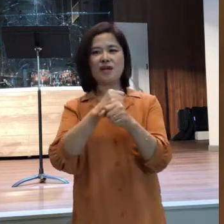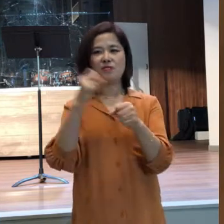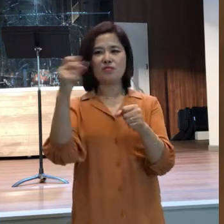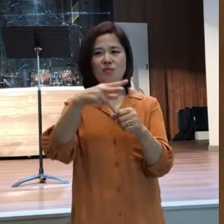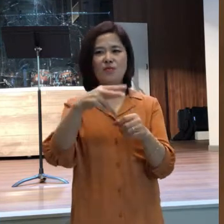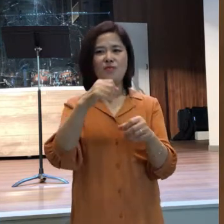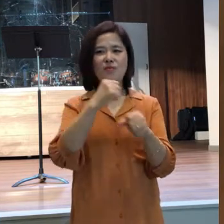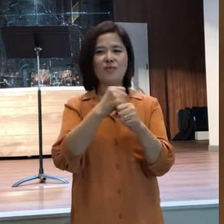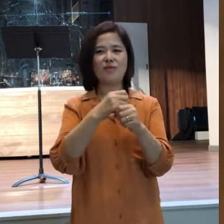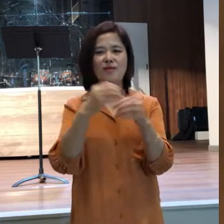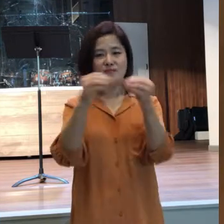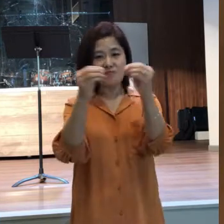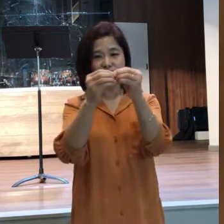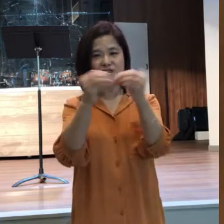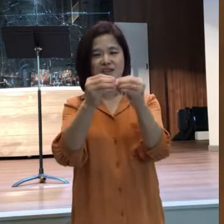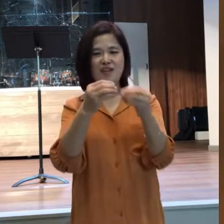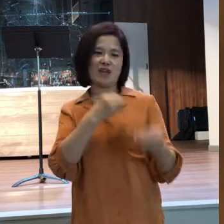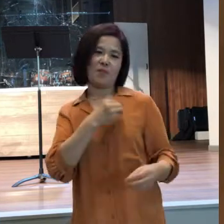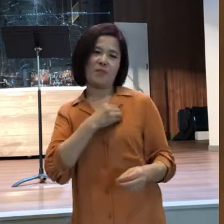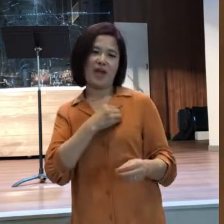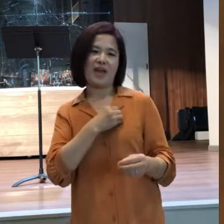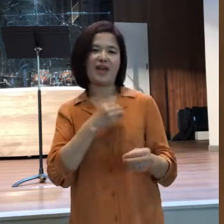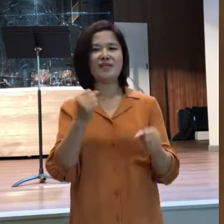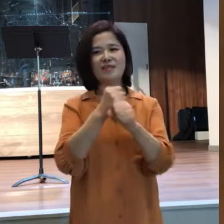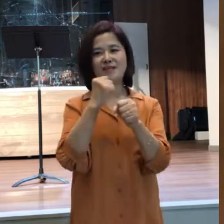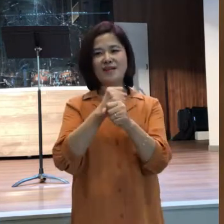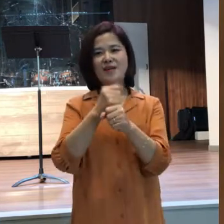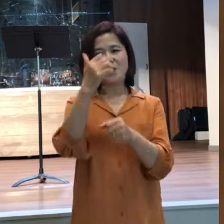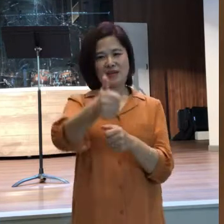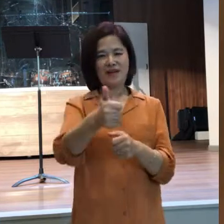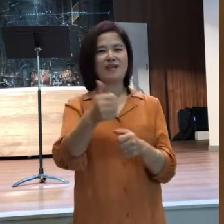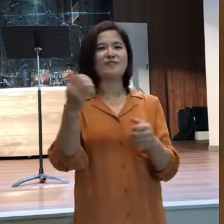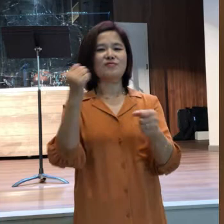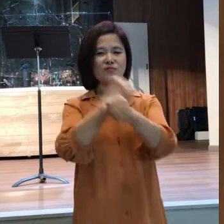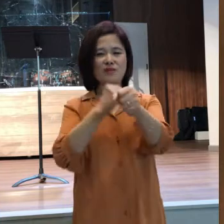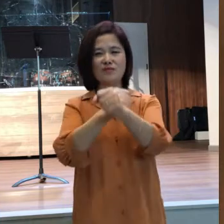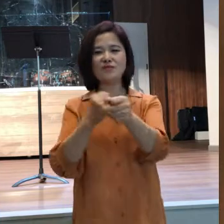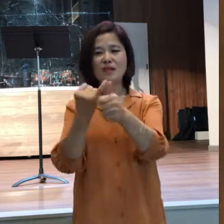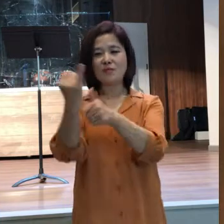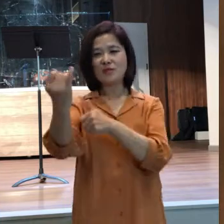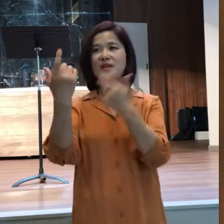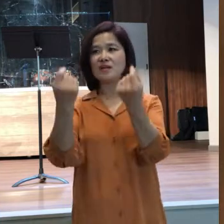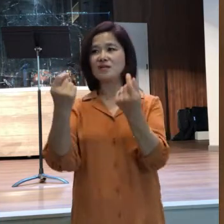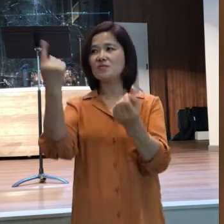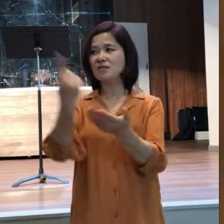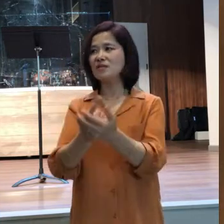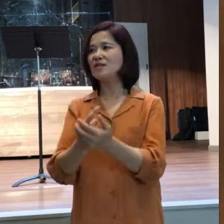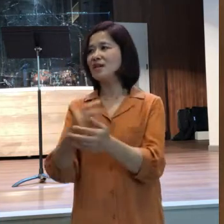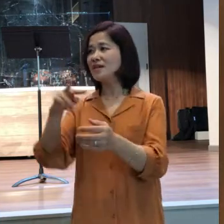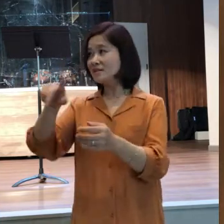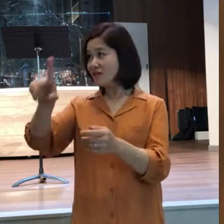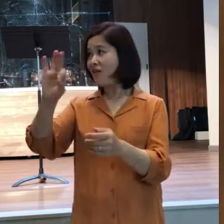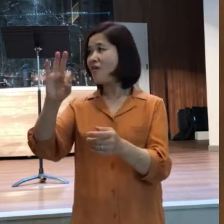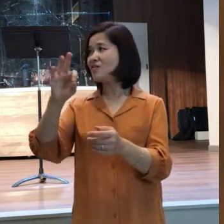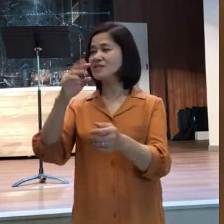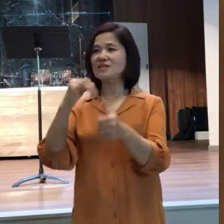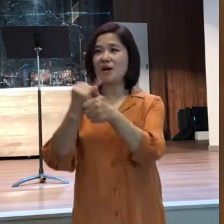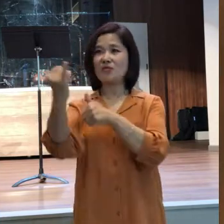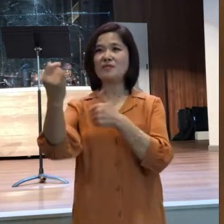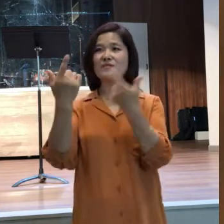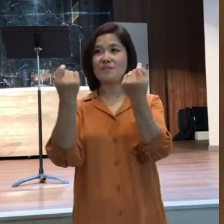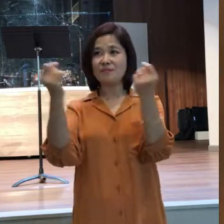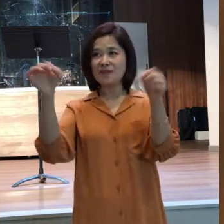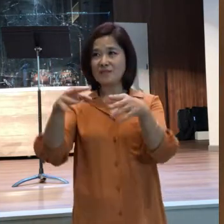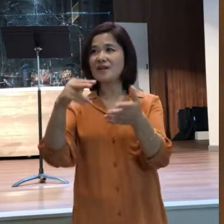문인협회 회장으로 또 수고하시는 문인이기도 하십니다. 우리 사모님 오늘 같이 오셨는데 잠시 우리 정순희 사모님 자리에